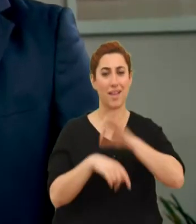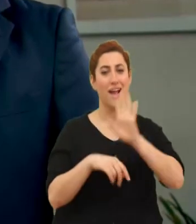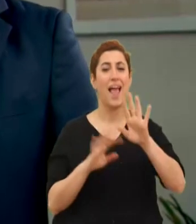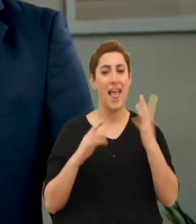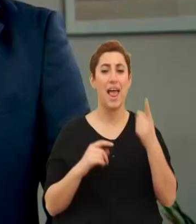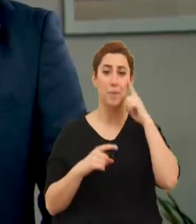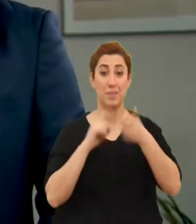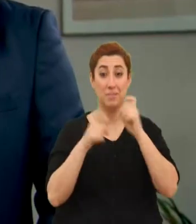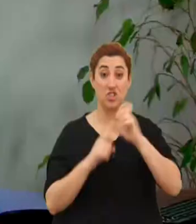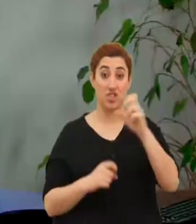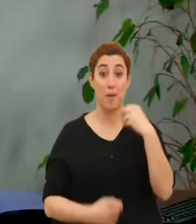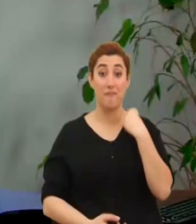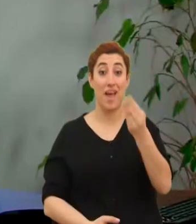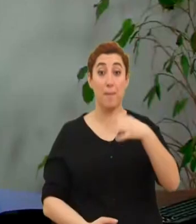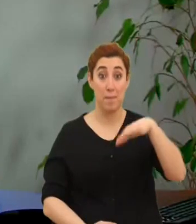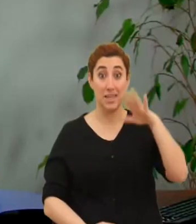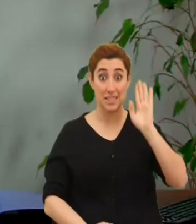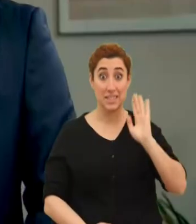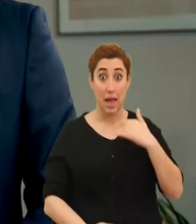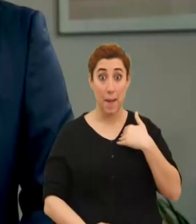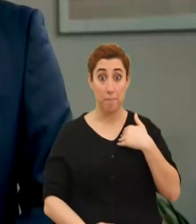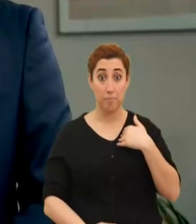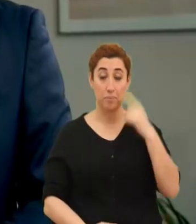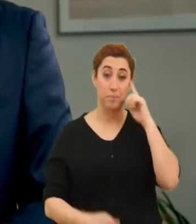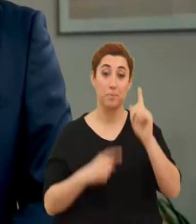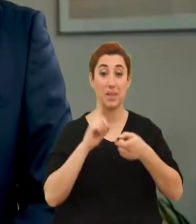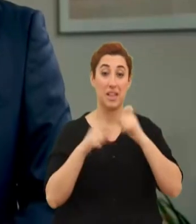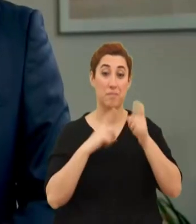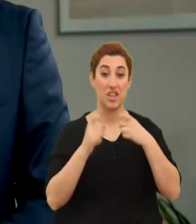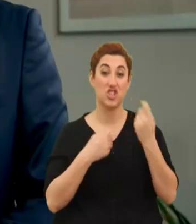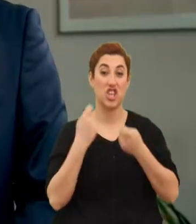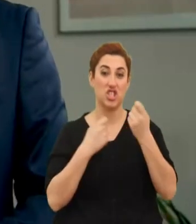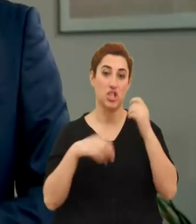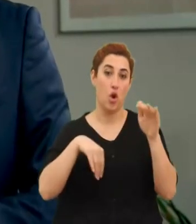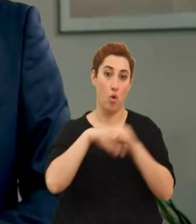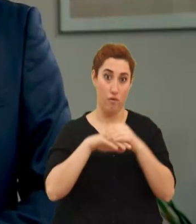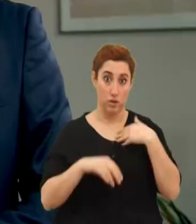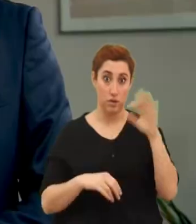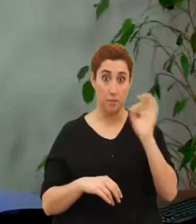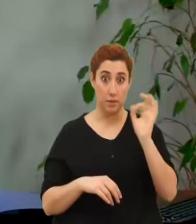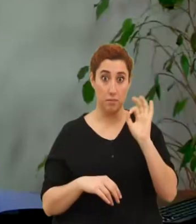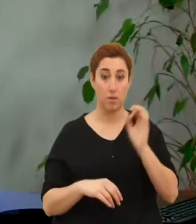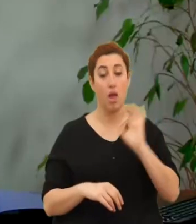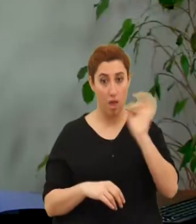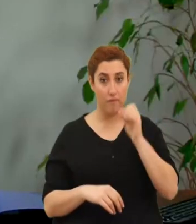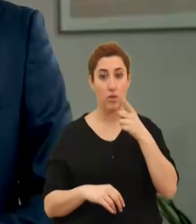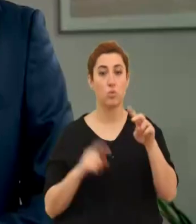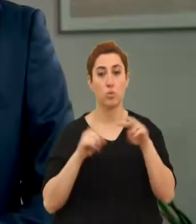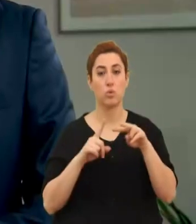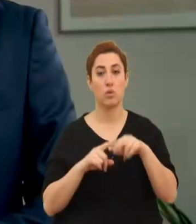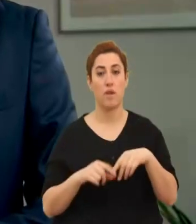Bir dakika. Eğer bilmeceyi cevaplayamazsam bilmece işinden kovulacağım, öyle mi? Aynen öyle